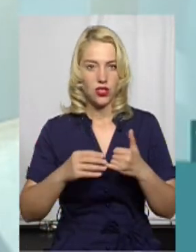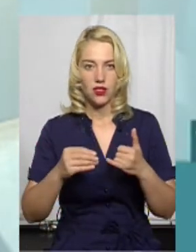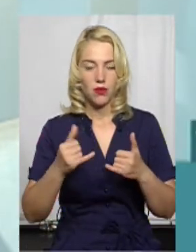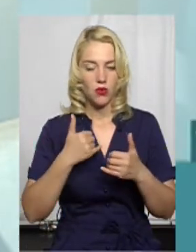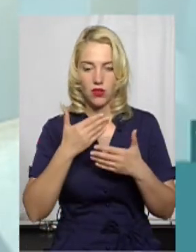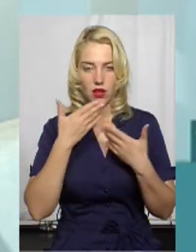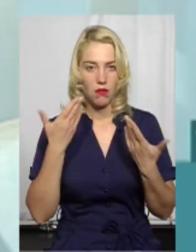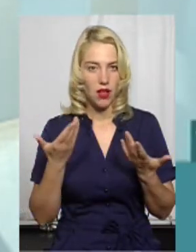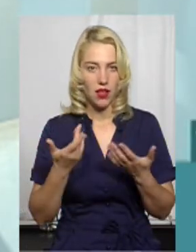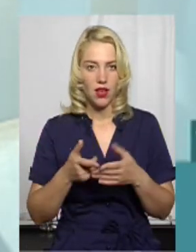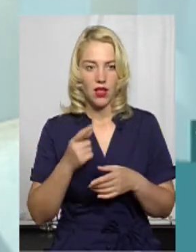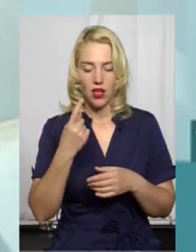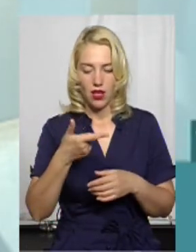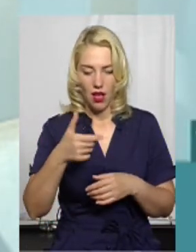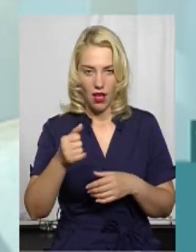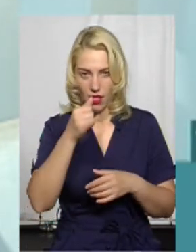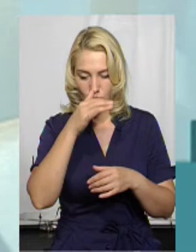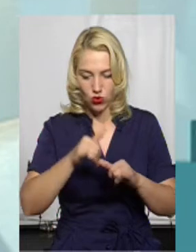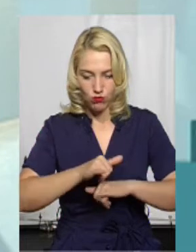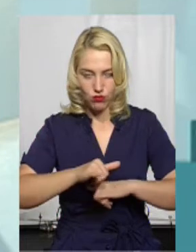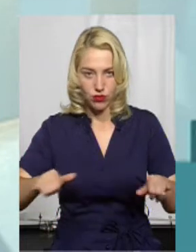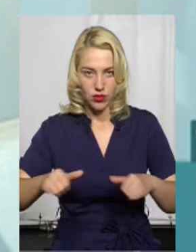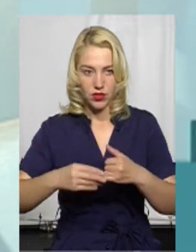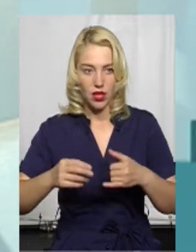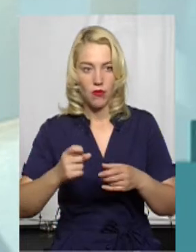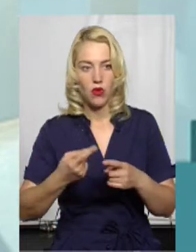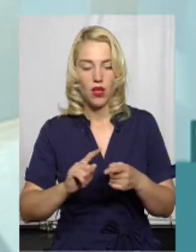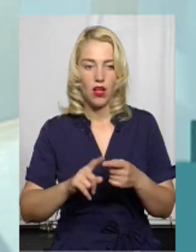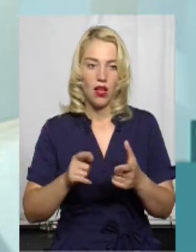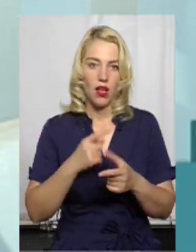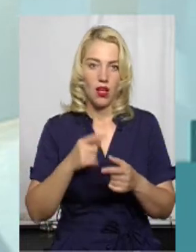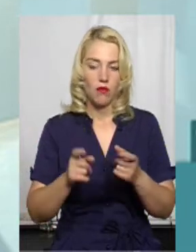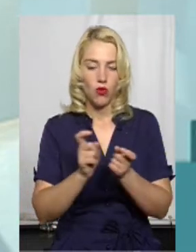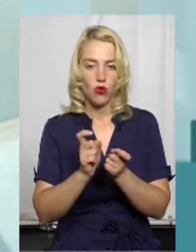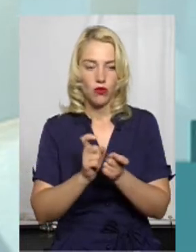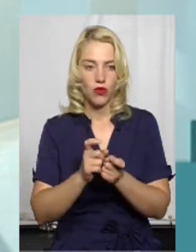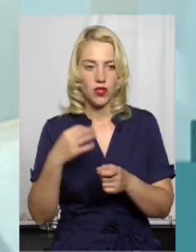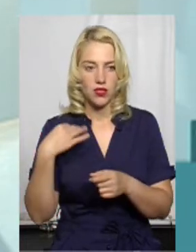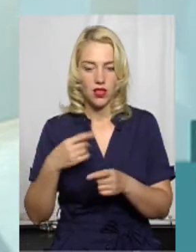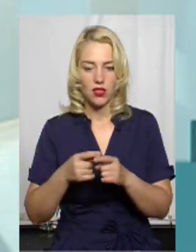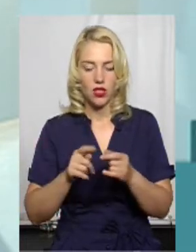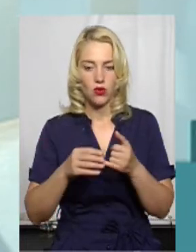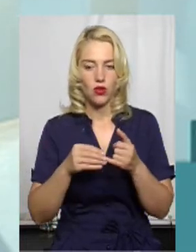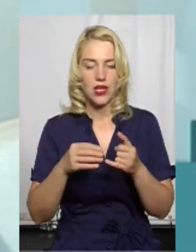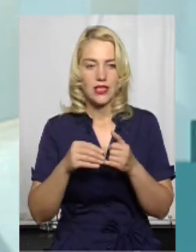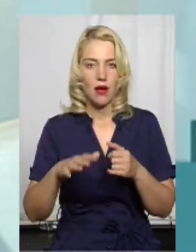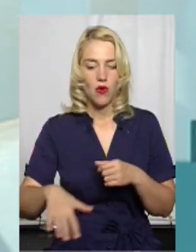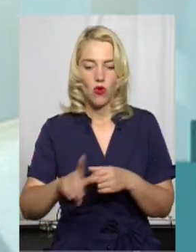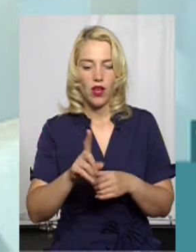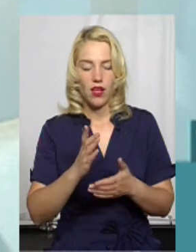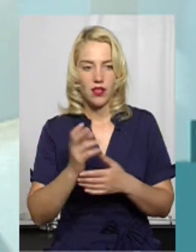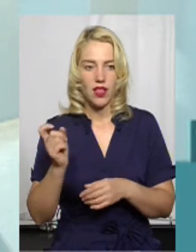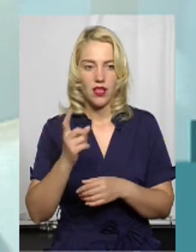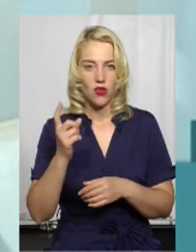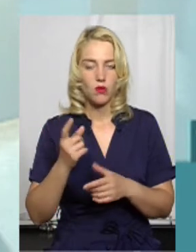в Україні. І розширитися цей фермер не може. І тут постає питання, або конфліктувати з синами за ту землю, яка вже є в них господарстві, якої